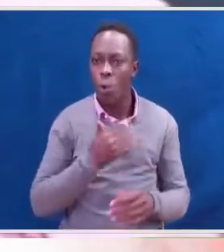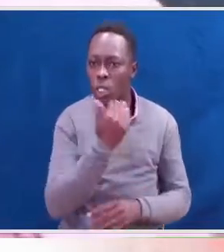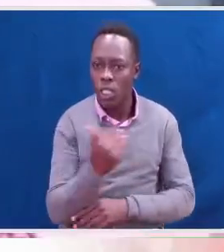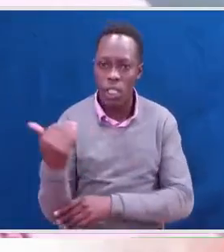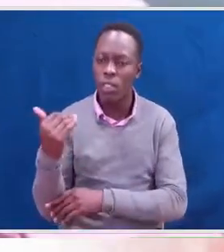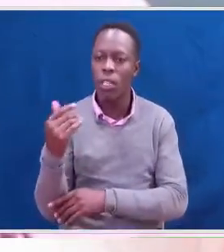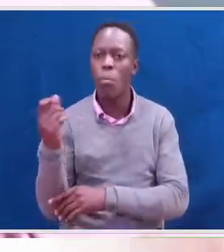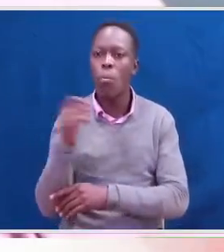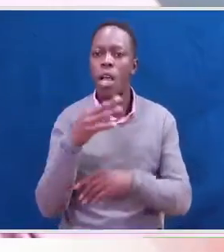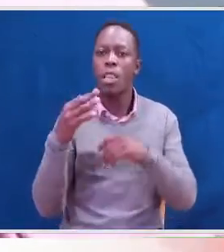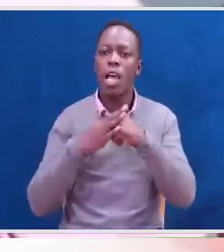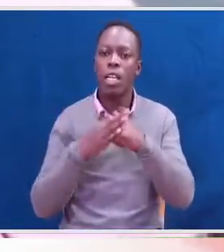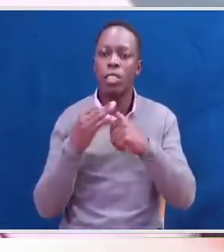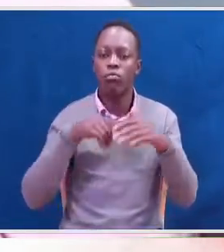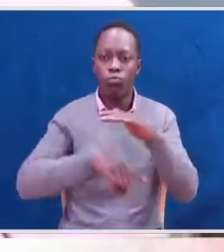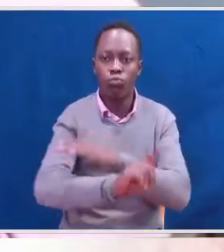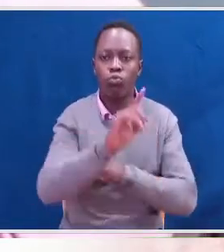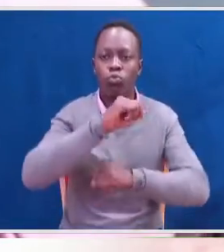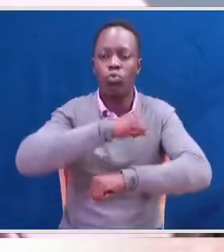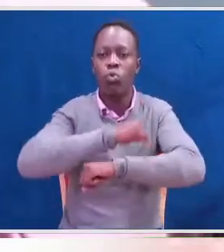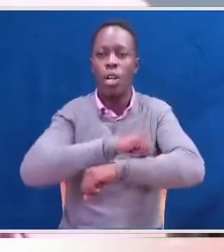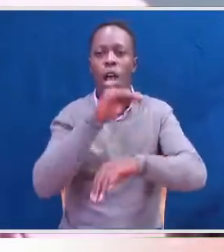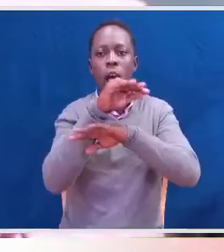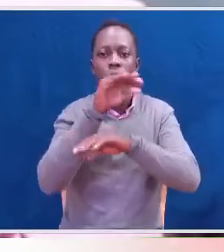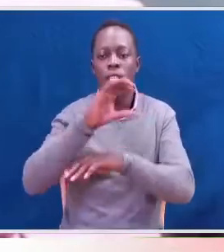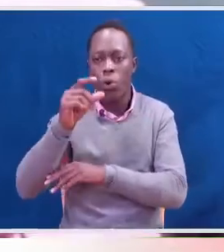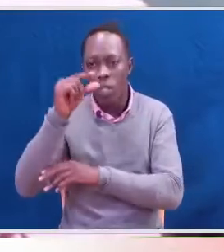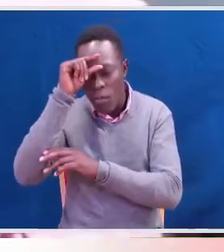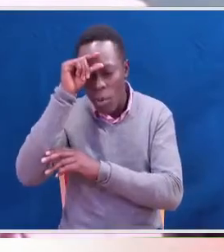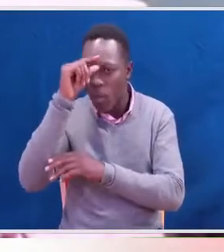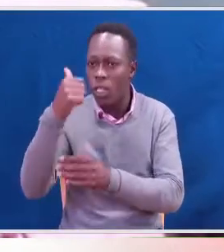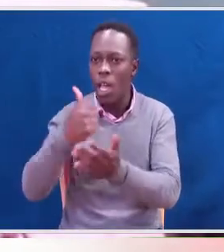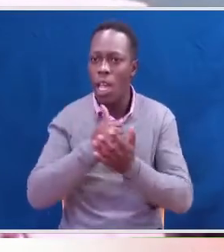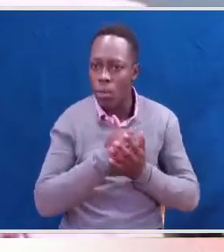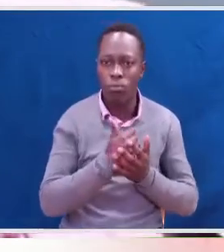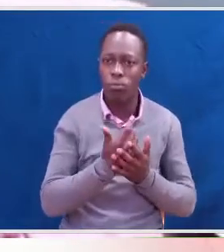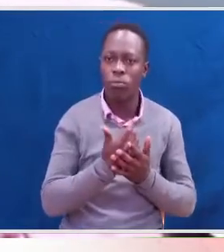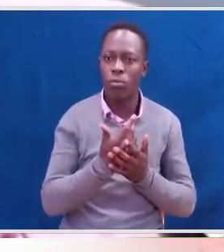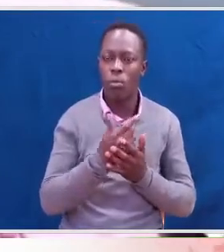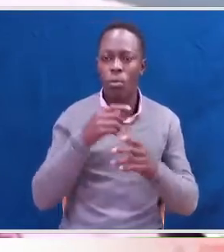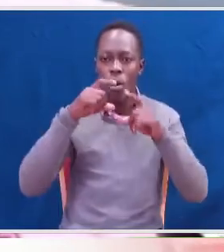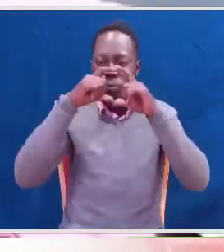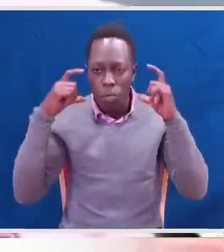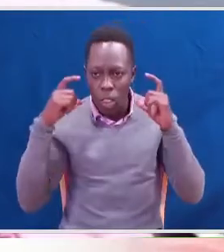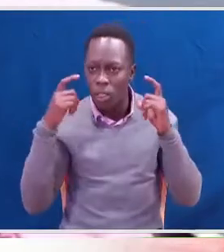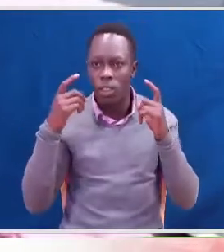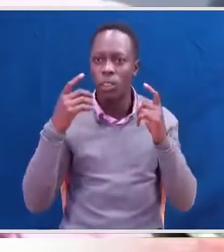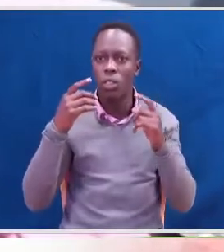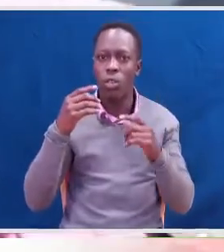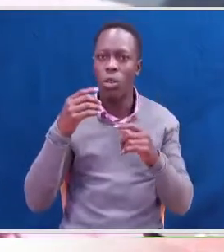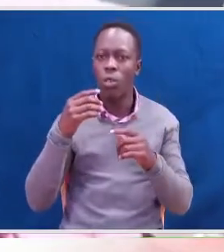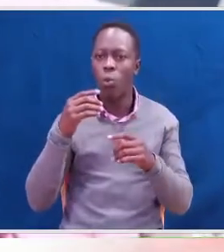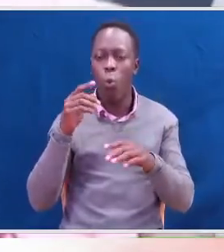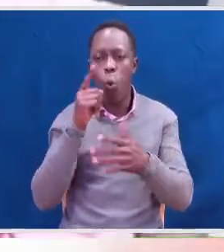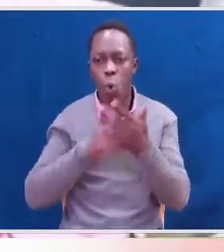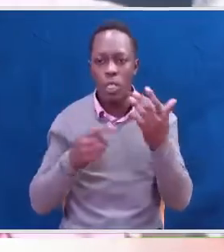wa 8. Tunaomba serikali yetu ya kaunti itushukulikie, ilete mitungi, ilete parakoa, ileta kila kitu chochote ambacho